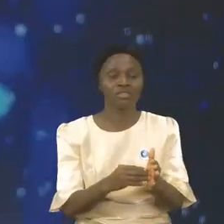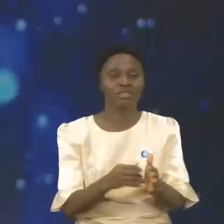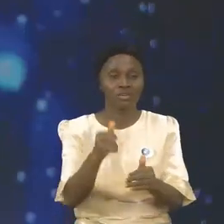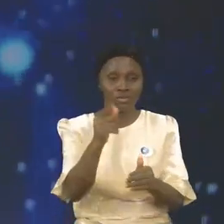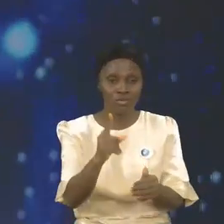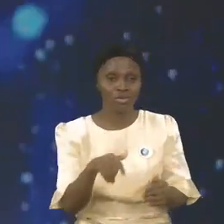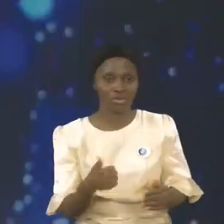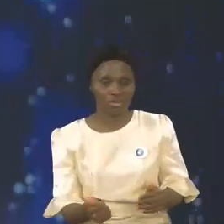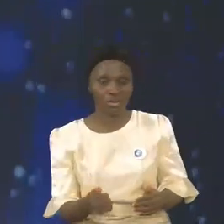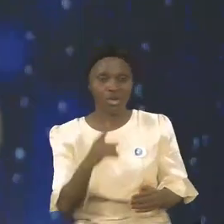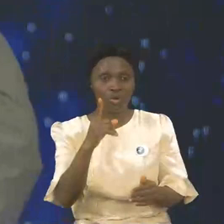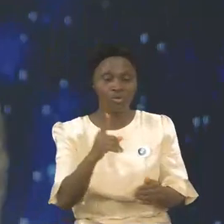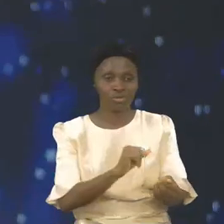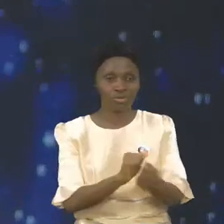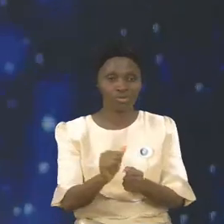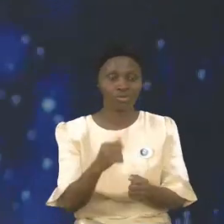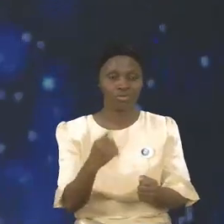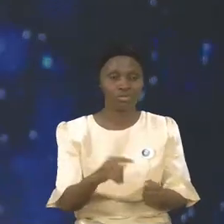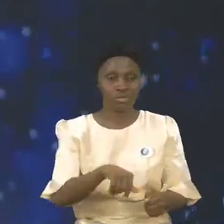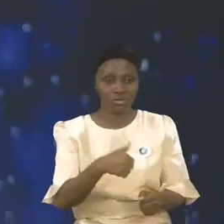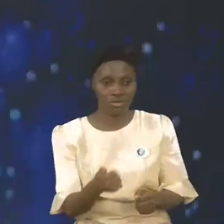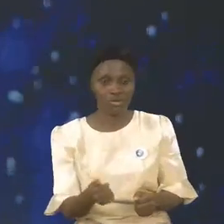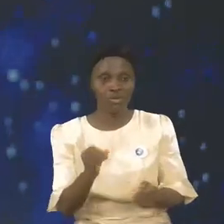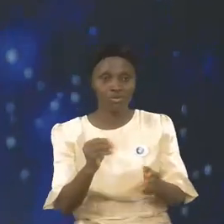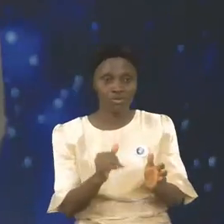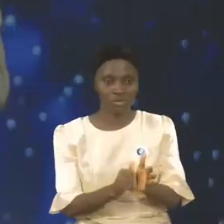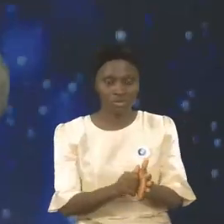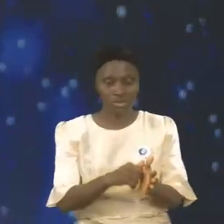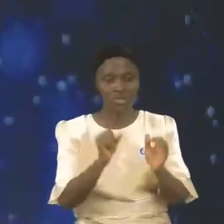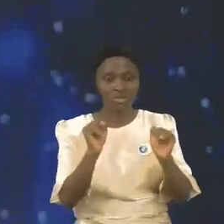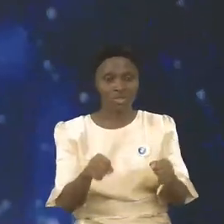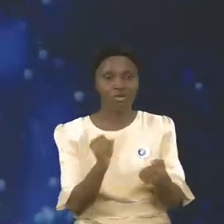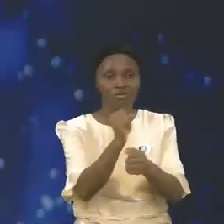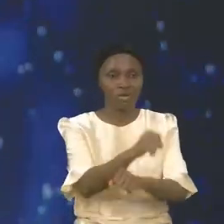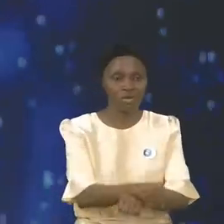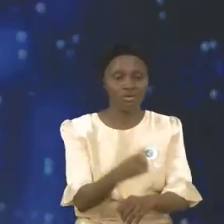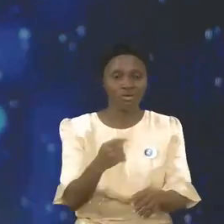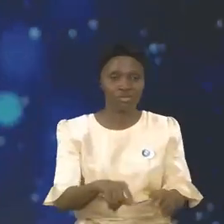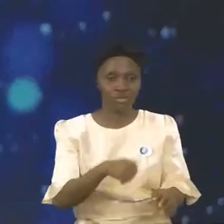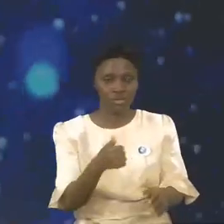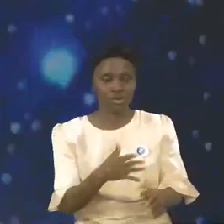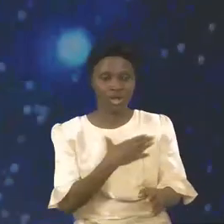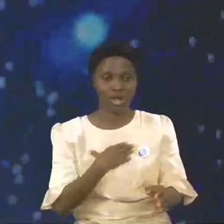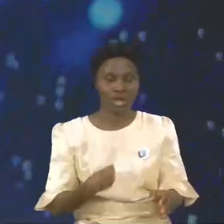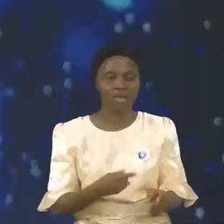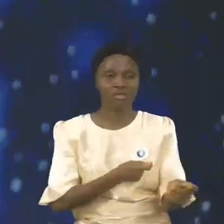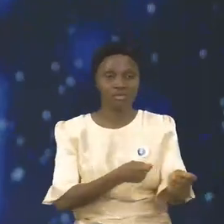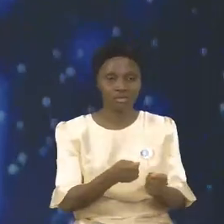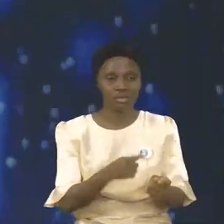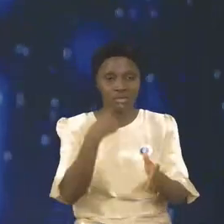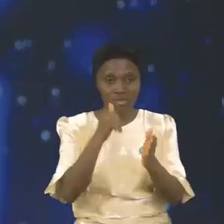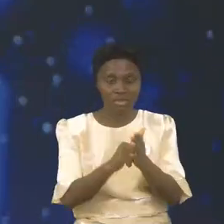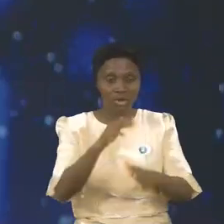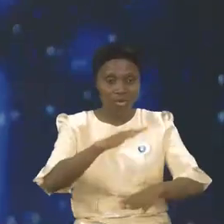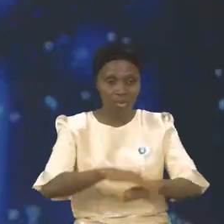empires ont lutté les espions lutter leur contre l'autre celui-ci détruit celui-ci afin de